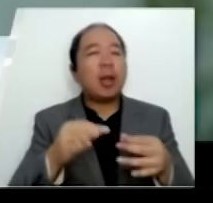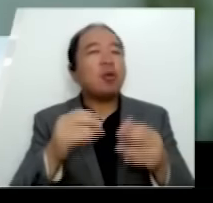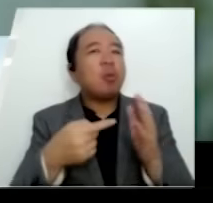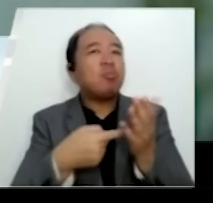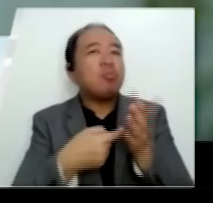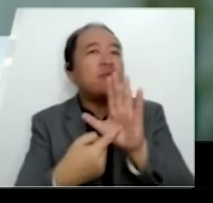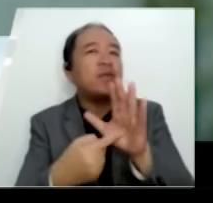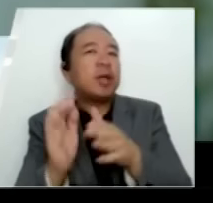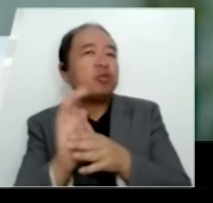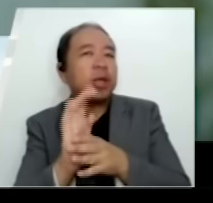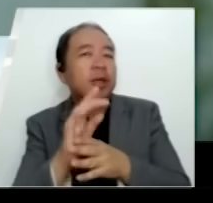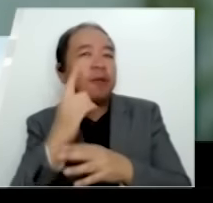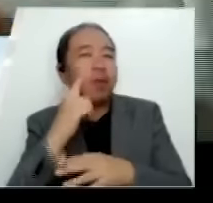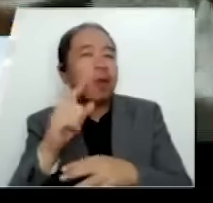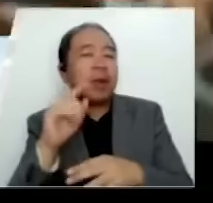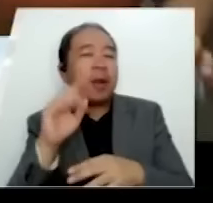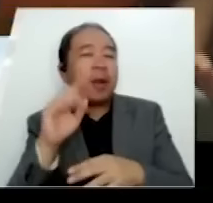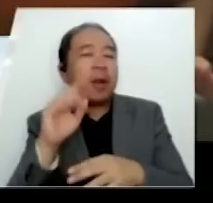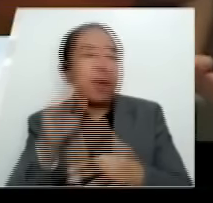at Catherine Bernardo.